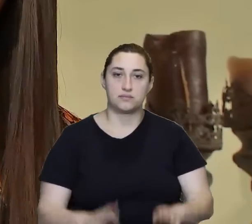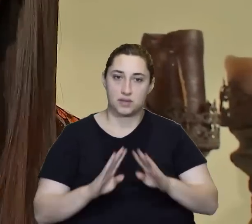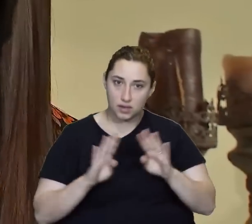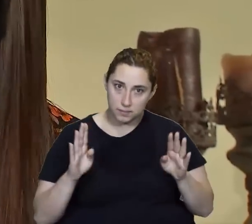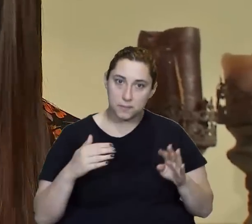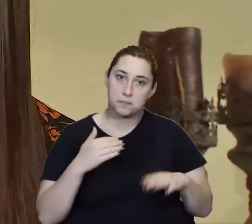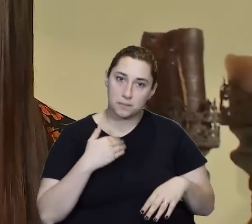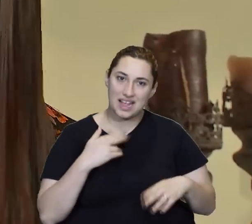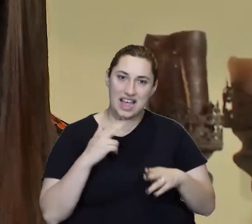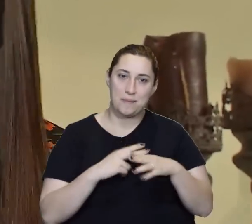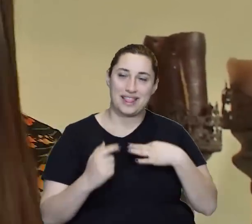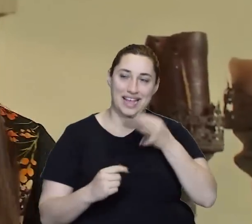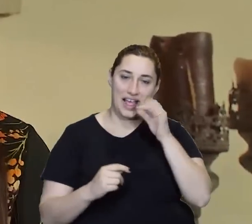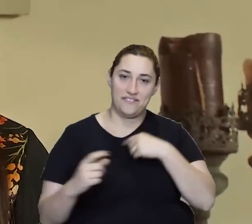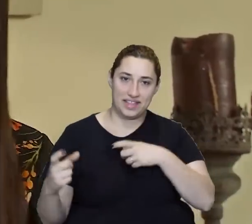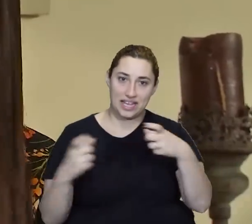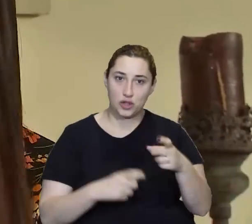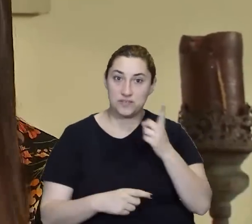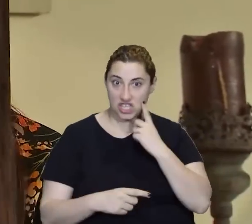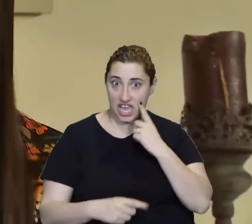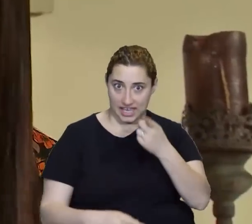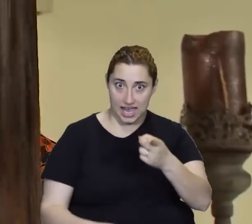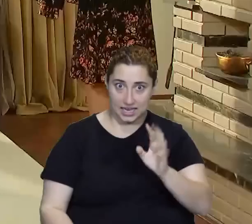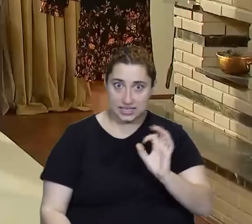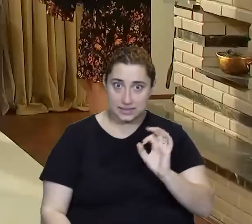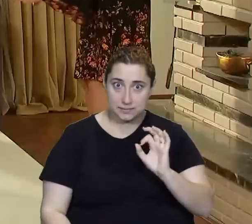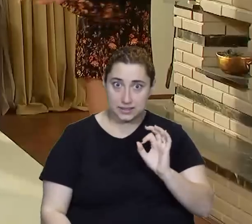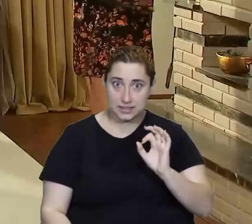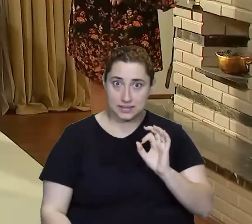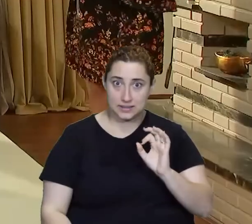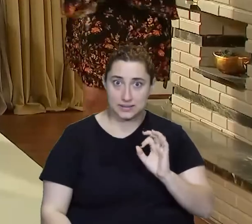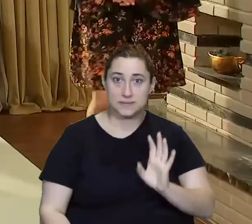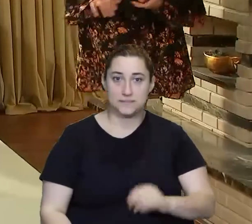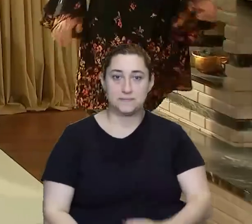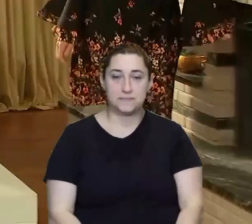Tamam. Ben hemen kahvedenizi getiriyorum. Şekerli olacak değil mi Fikriye teyze?